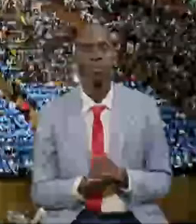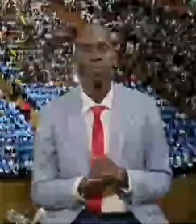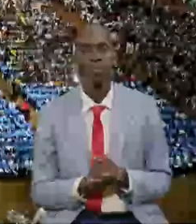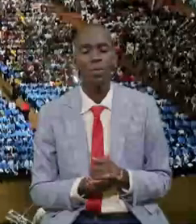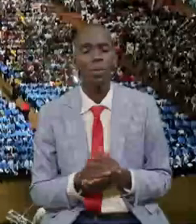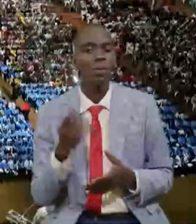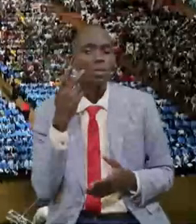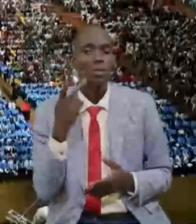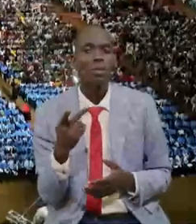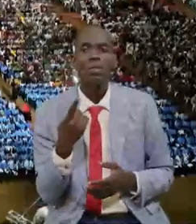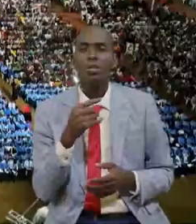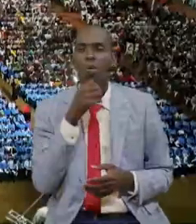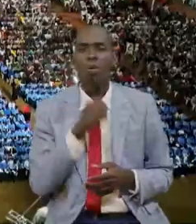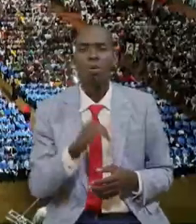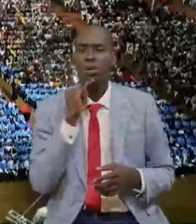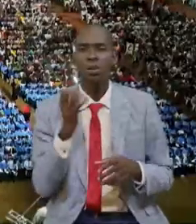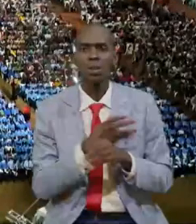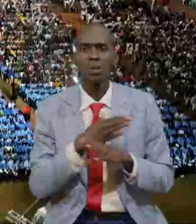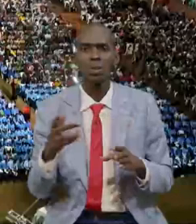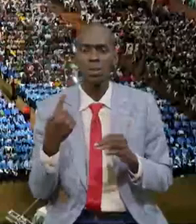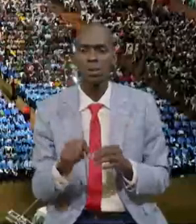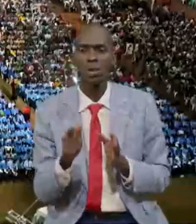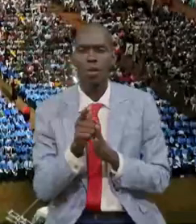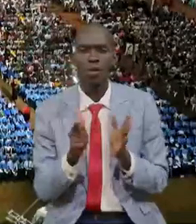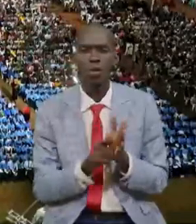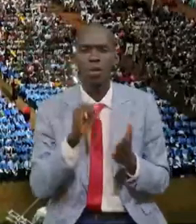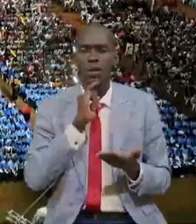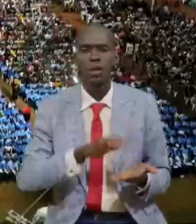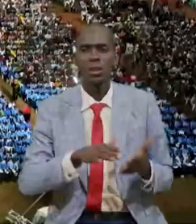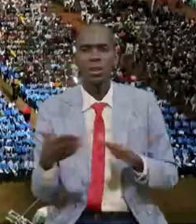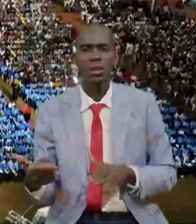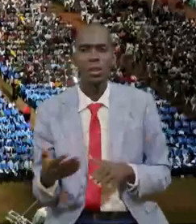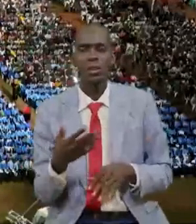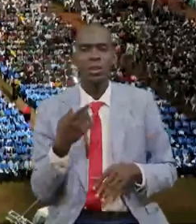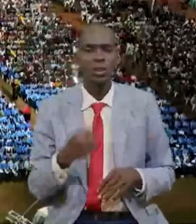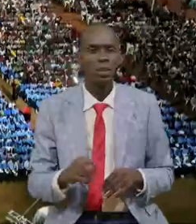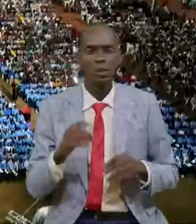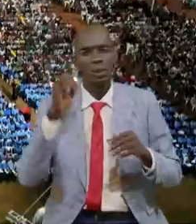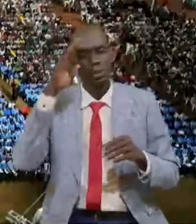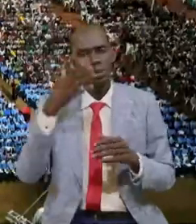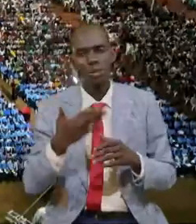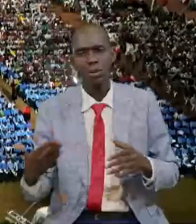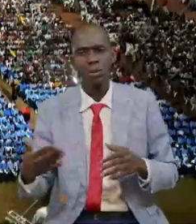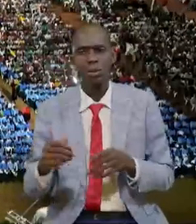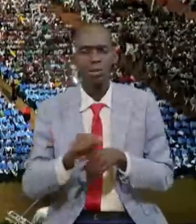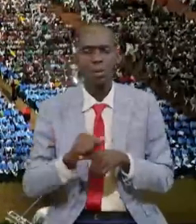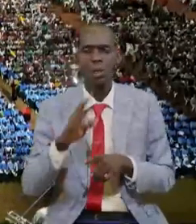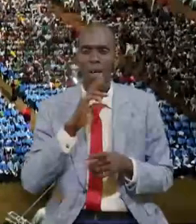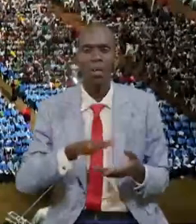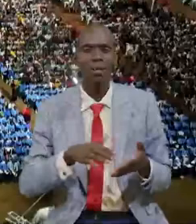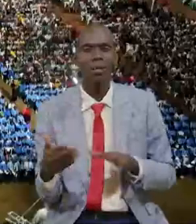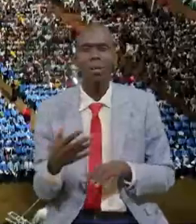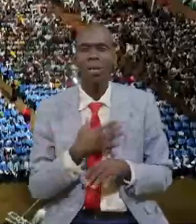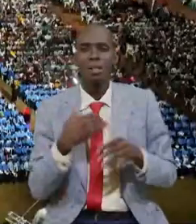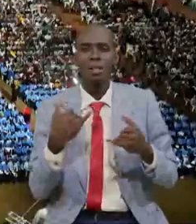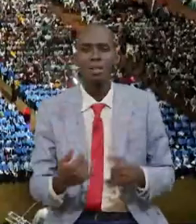L'ancien est passé. La loi est morte. Les rituels sont morts. Les cérémonies sont mortes.